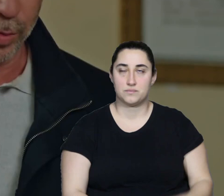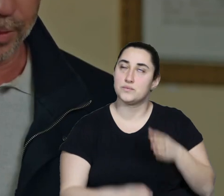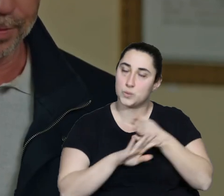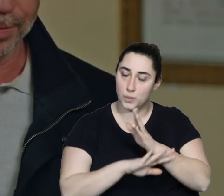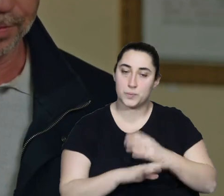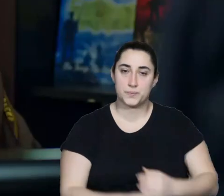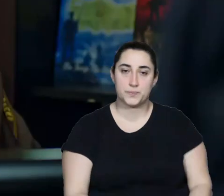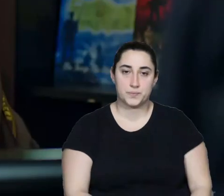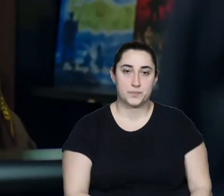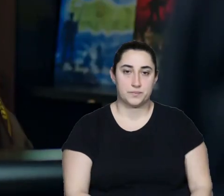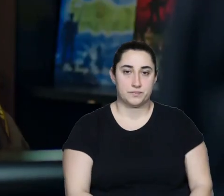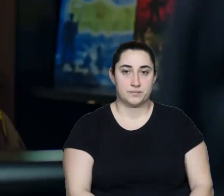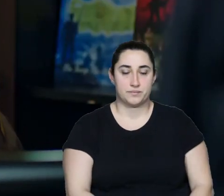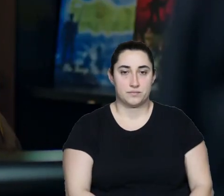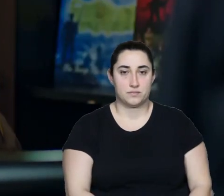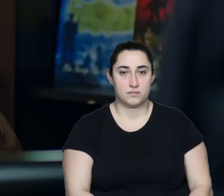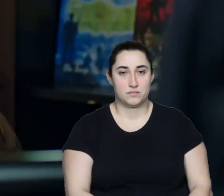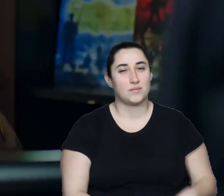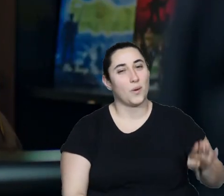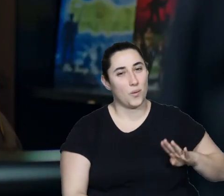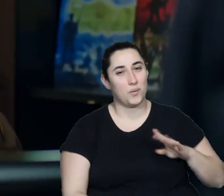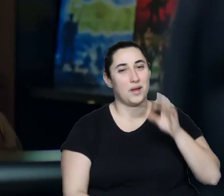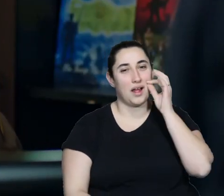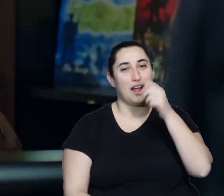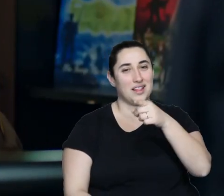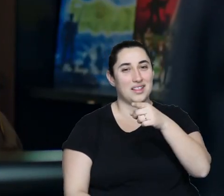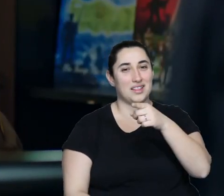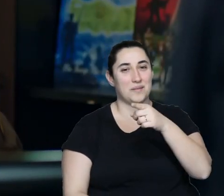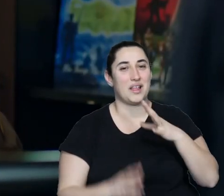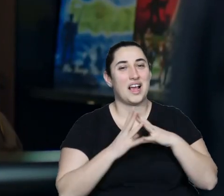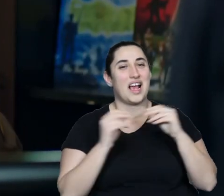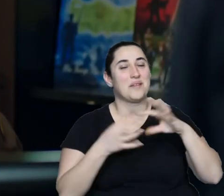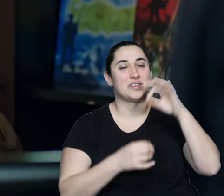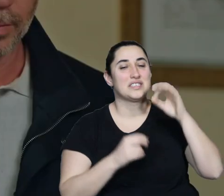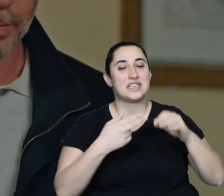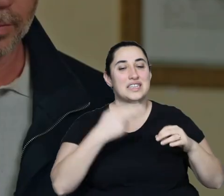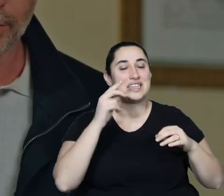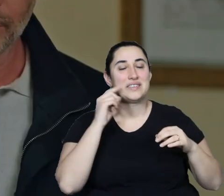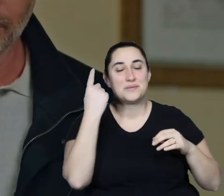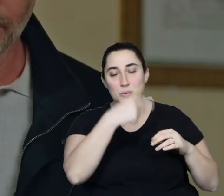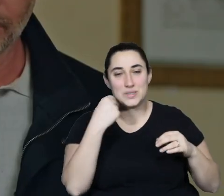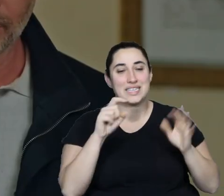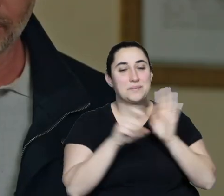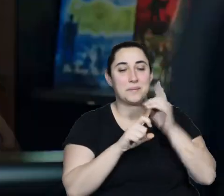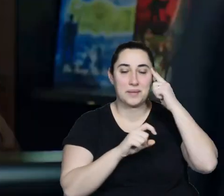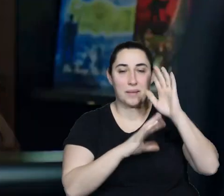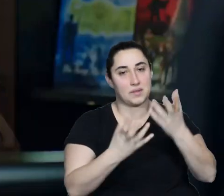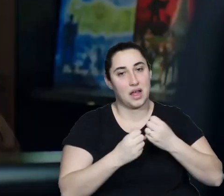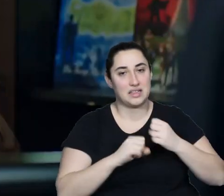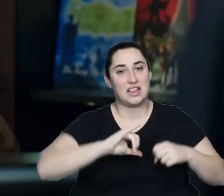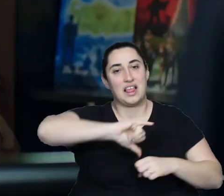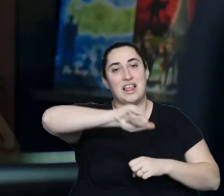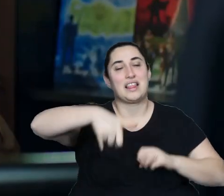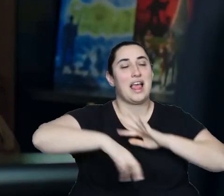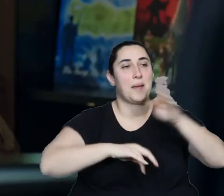Doğrudur komutanım. Oğlum, beyefendiden kayıp kişinin eşkarlarını ve kimlik bilgilerini alın.